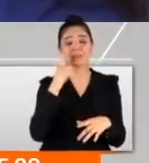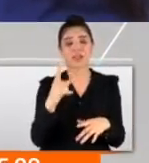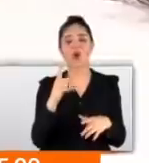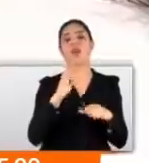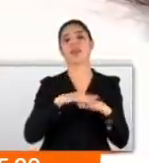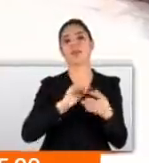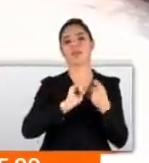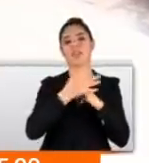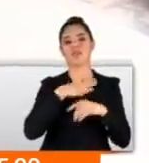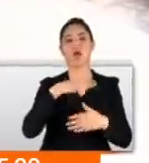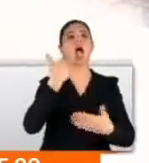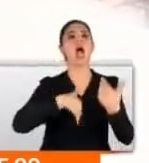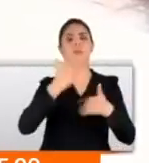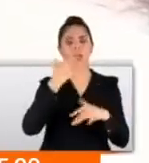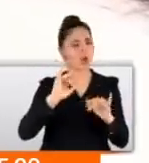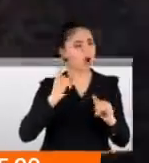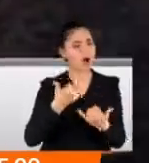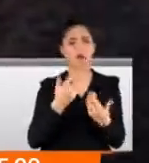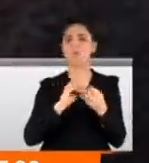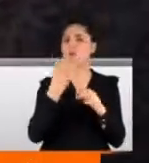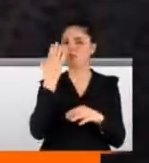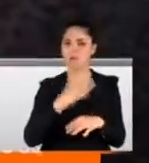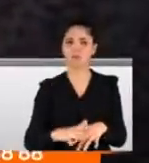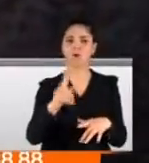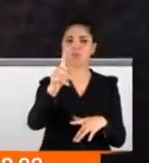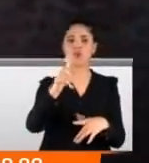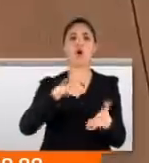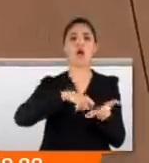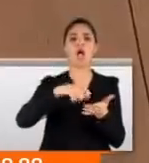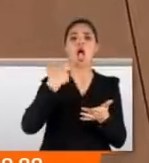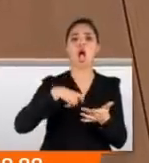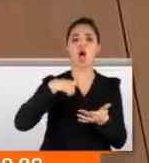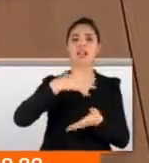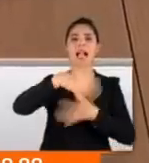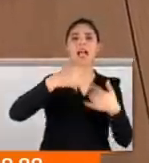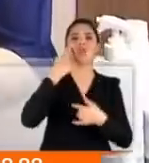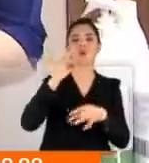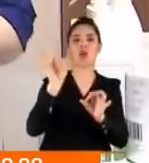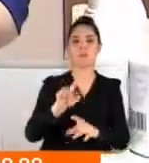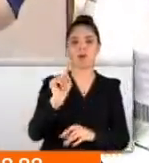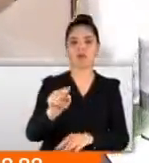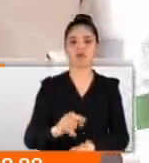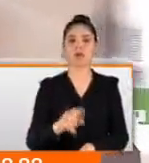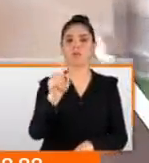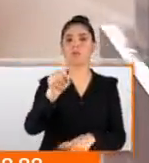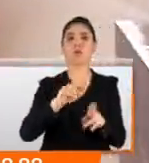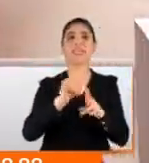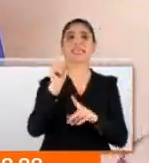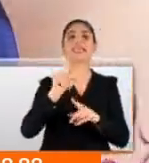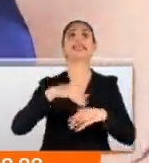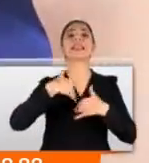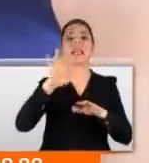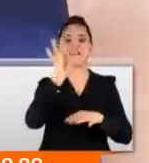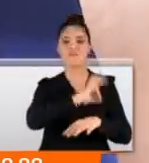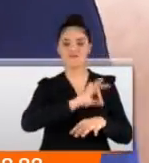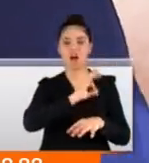seviyeye getiriyoruz. Ameliyat yok, ağrı, sızı yok, işlem vücuda sürülen özel karışımla başlıyor. Bu bir kil değil, içerisinde